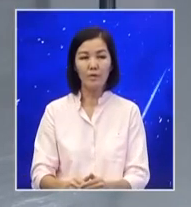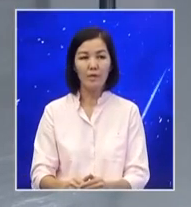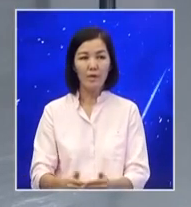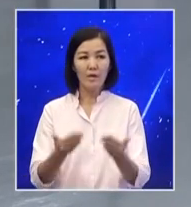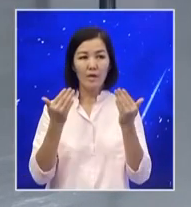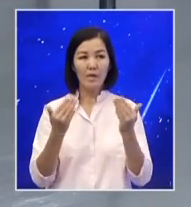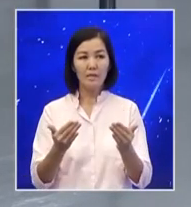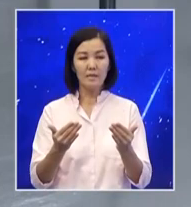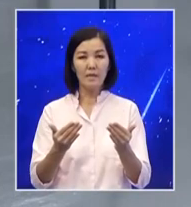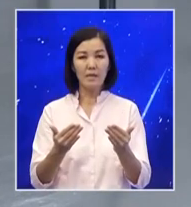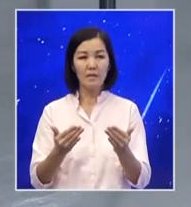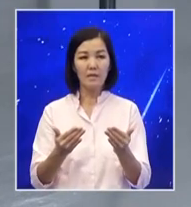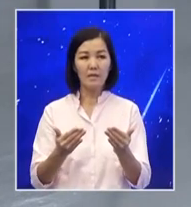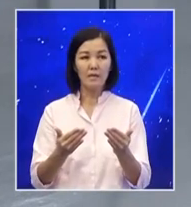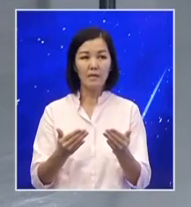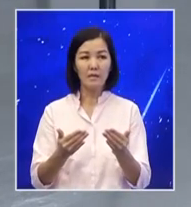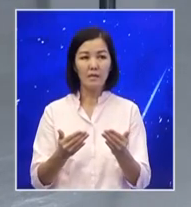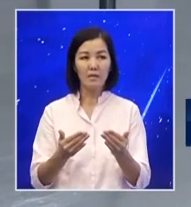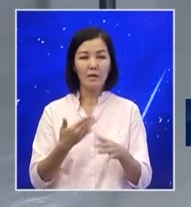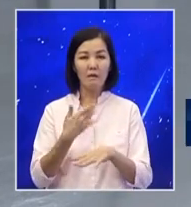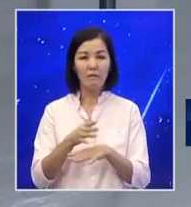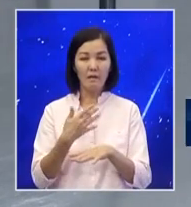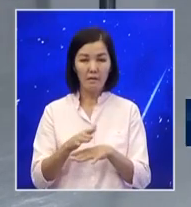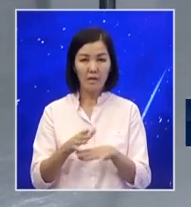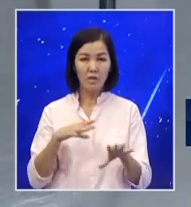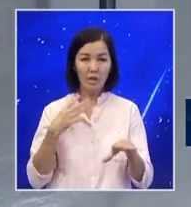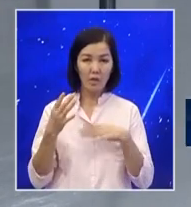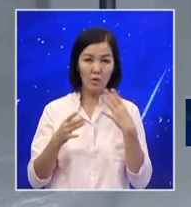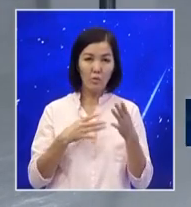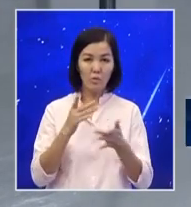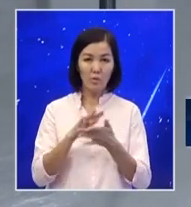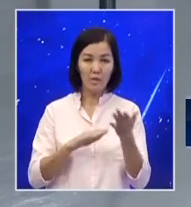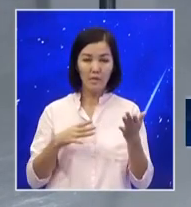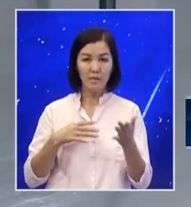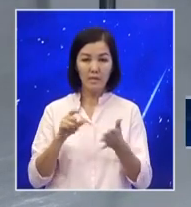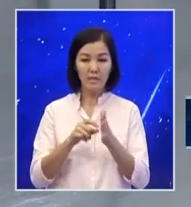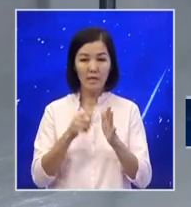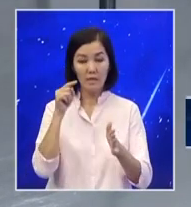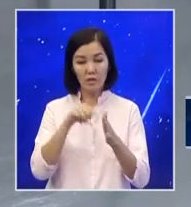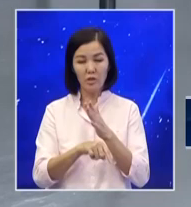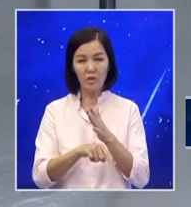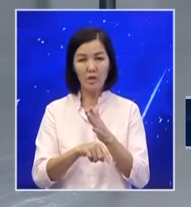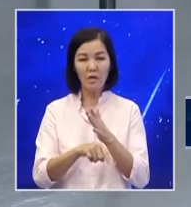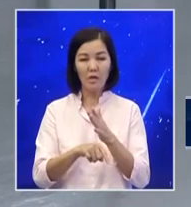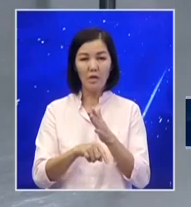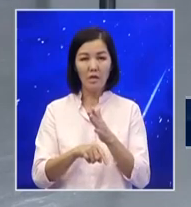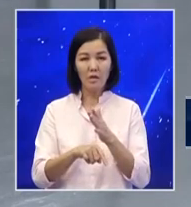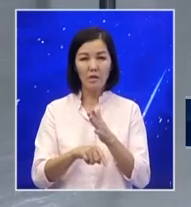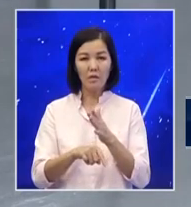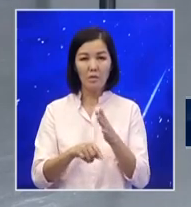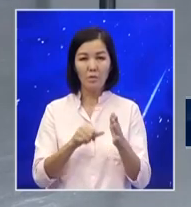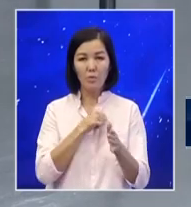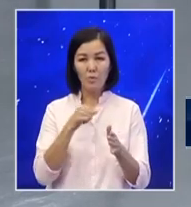мына көбінесе мүшікті көп істемедік, далада жүрдік қой. Сол көбінесе залдың ішінде мүшікте, сонын